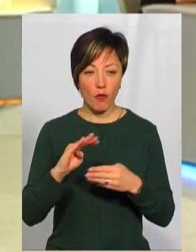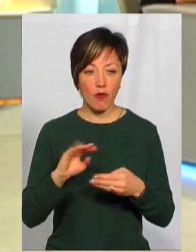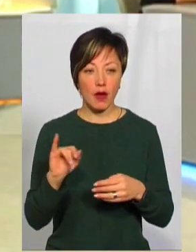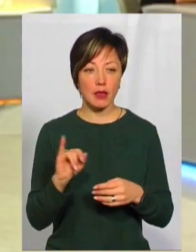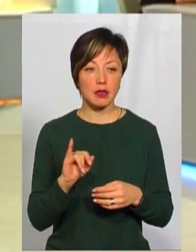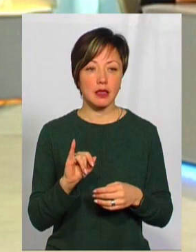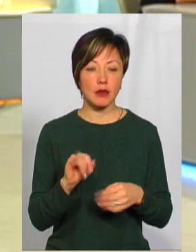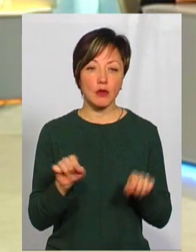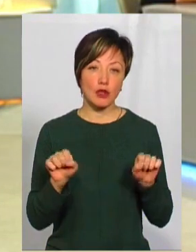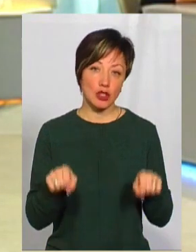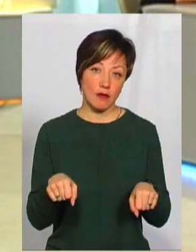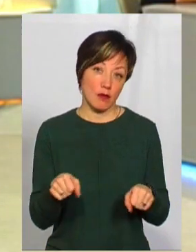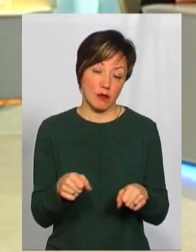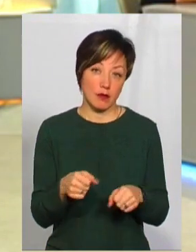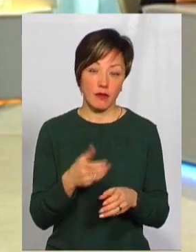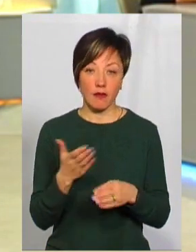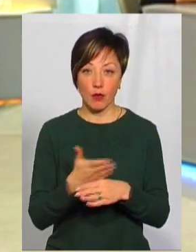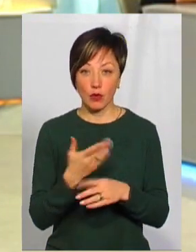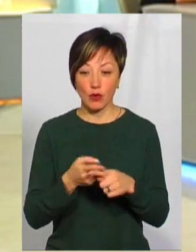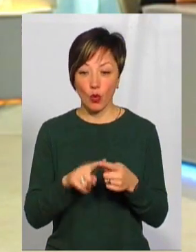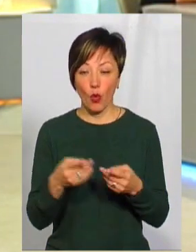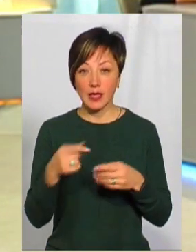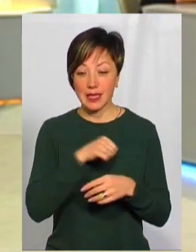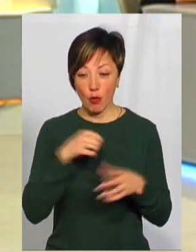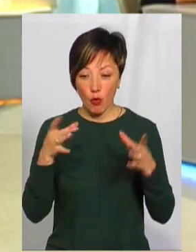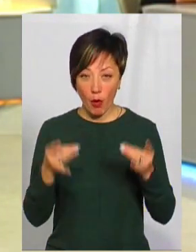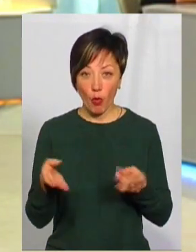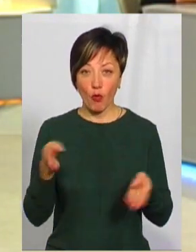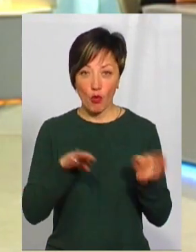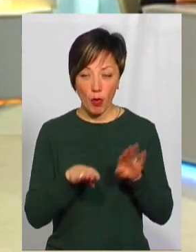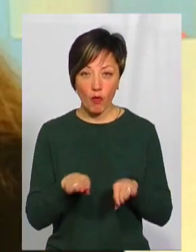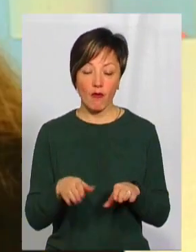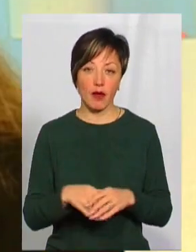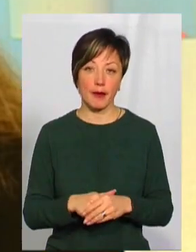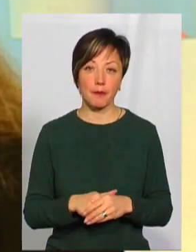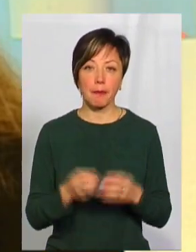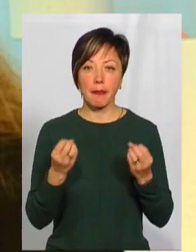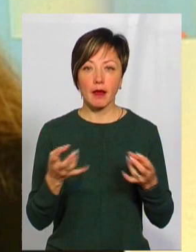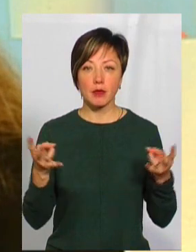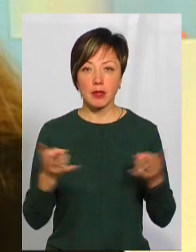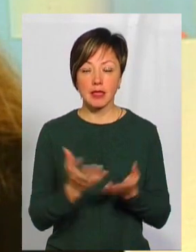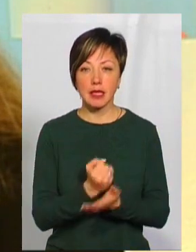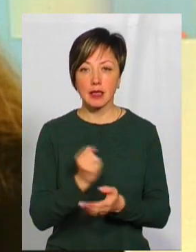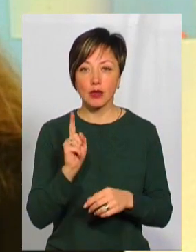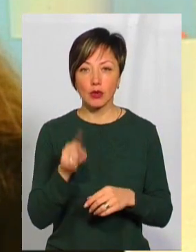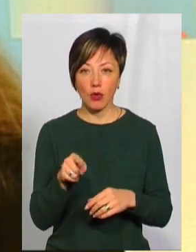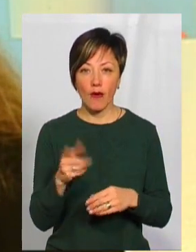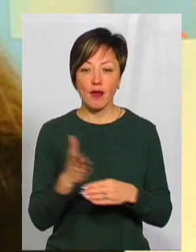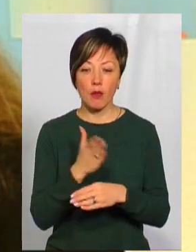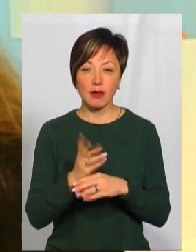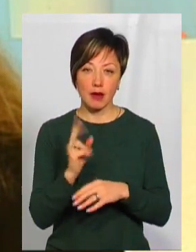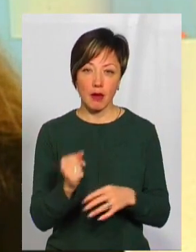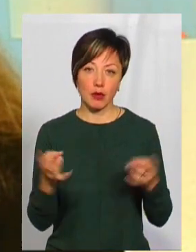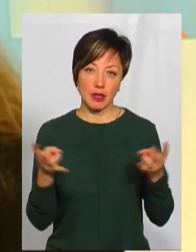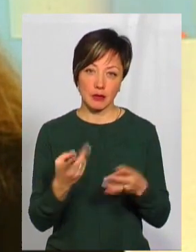запакувати, і, можливо, ми могли би робити саме цю і упаковку, і пакування. Просто потрібно знайти того виробника,